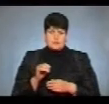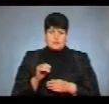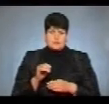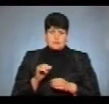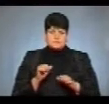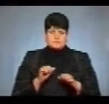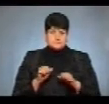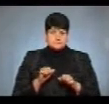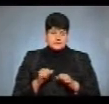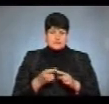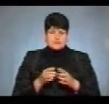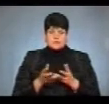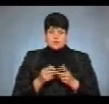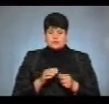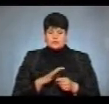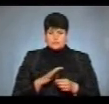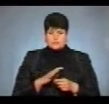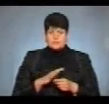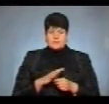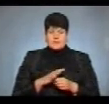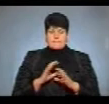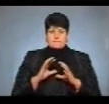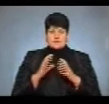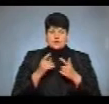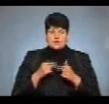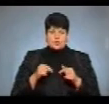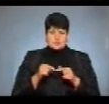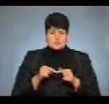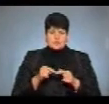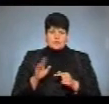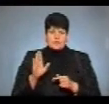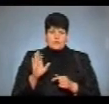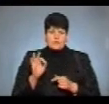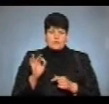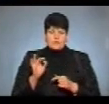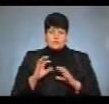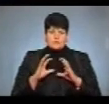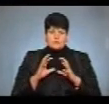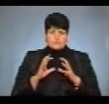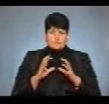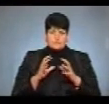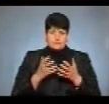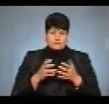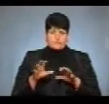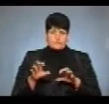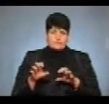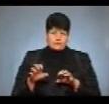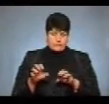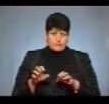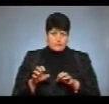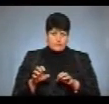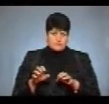Цей підрахунок відбувався за методикою міжнародної організації World Animal Protection.